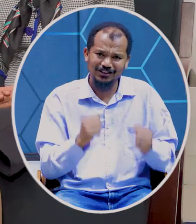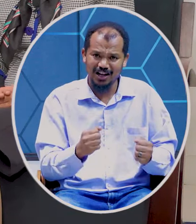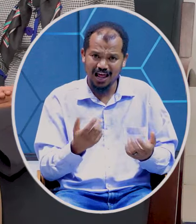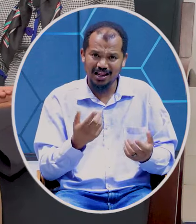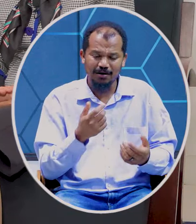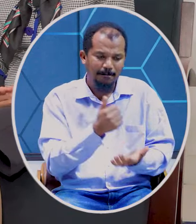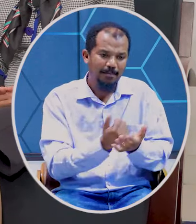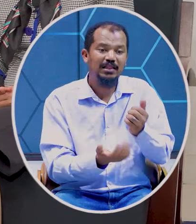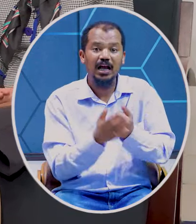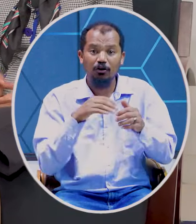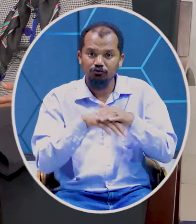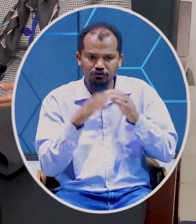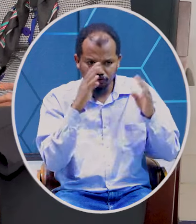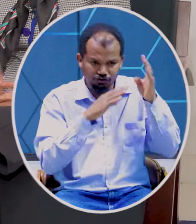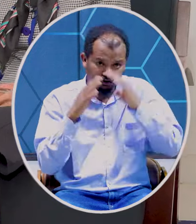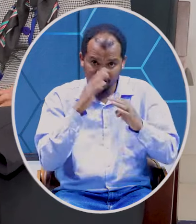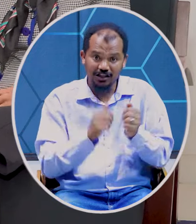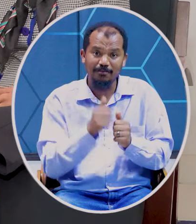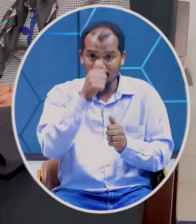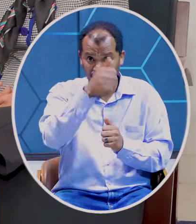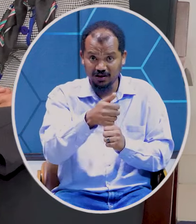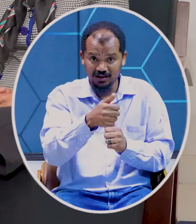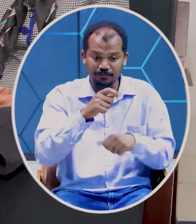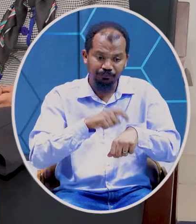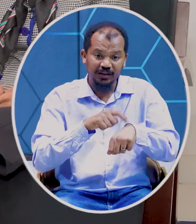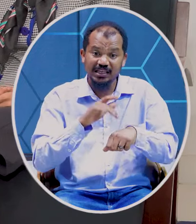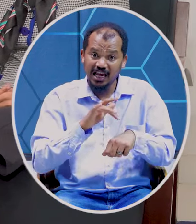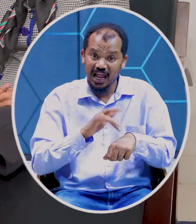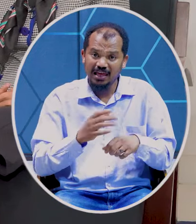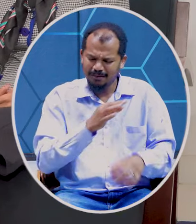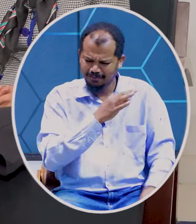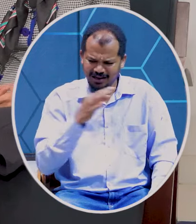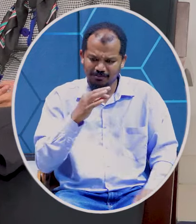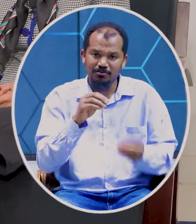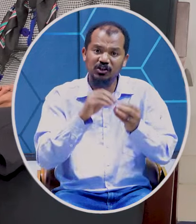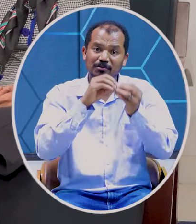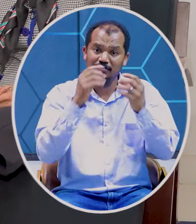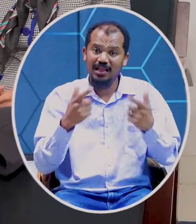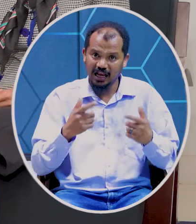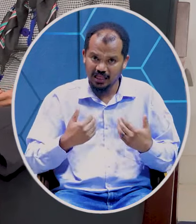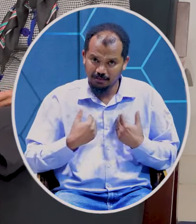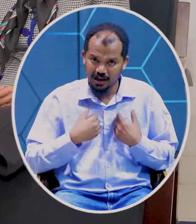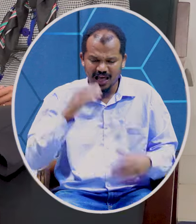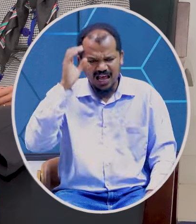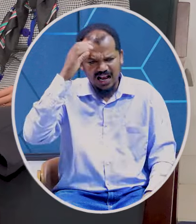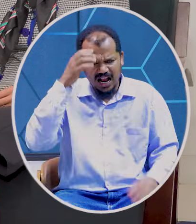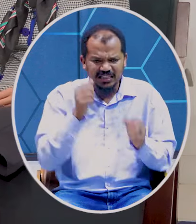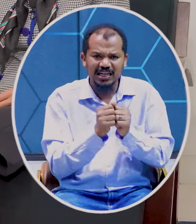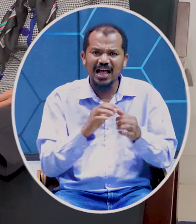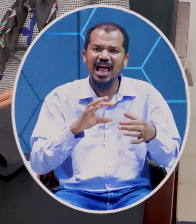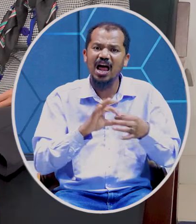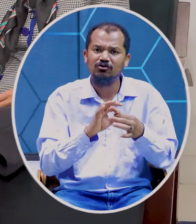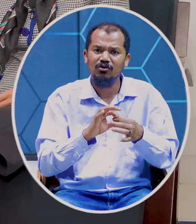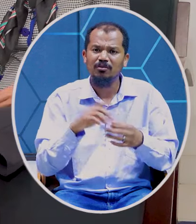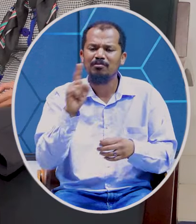ወይም ደግሞ በመተጋገዙ ውስጥ ችግር የሚያልፉበት ጊዜ ላይ ደግሞ በደንብ የሚጨምርበት አጋጣሚ አለ። ከካንሰር ጋር